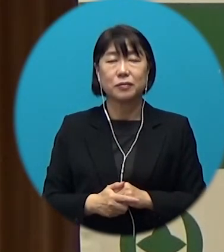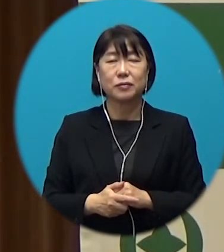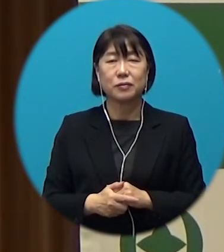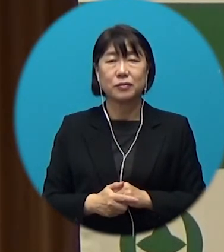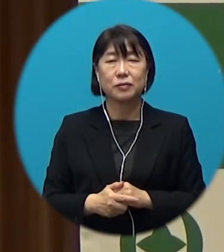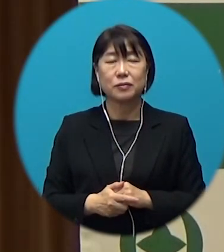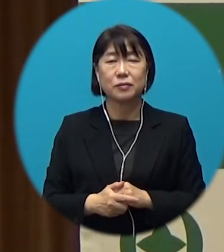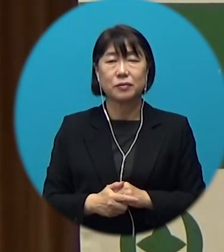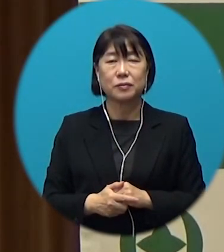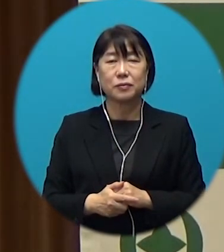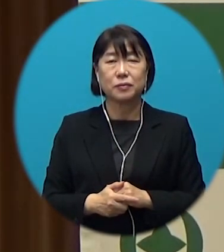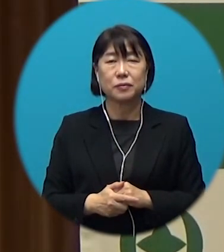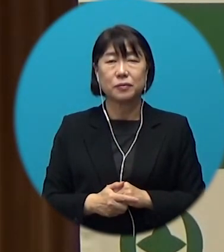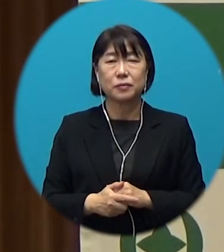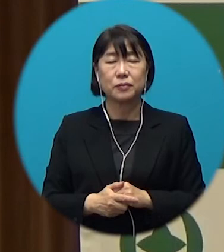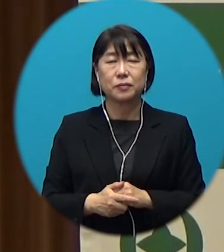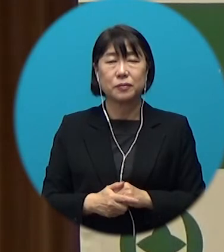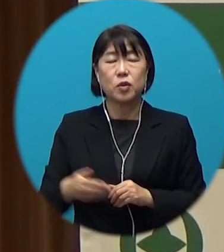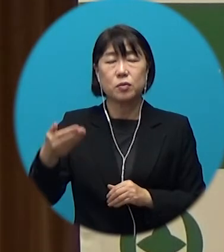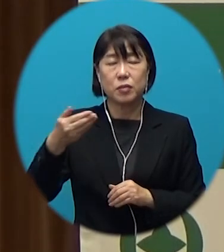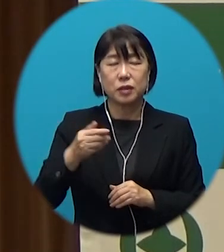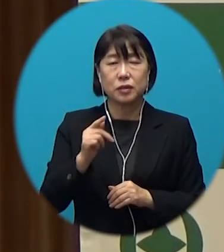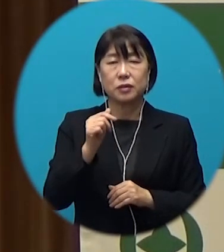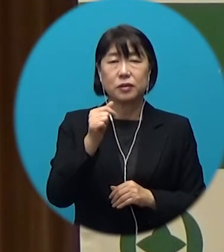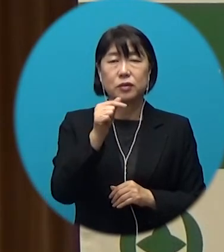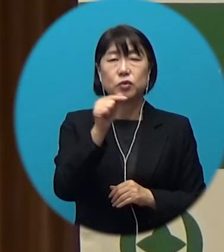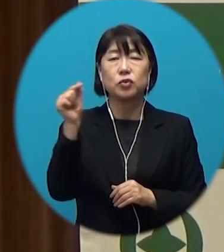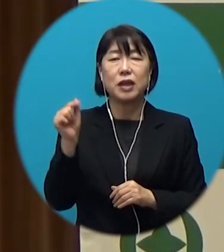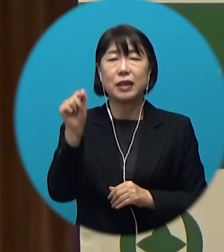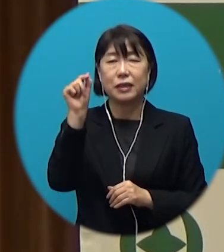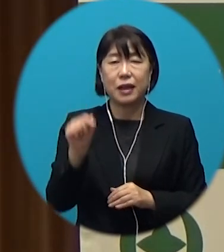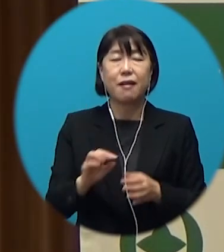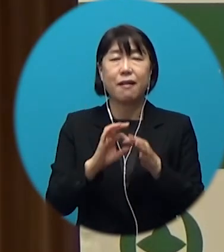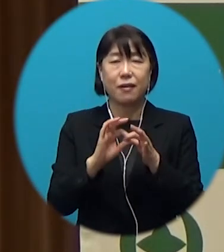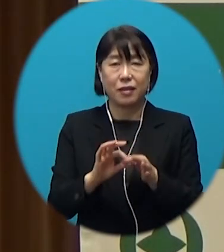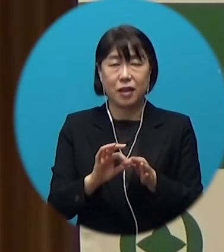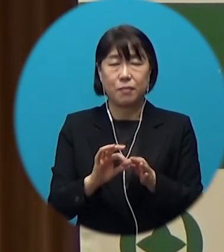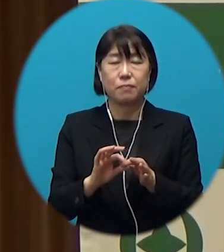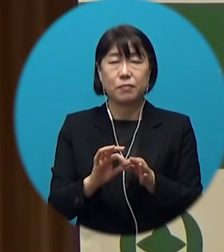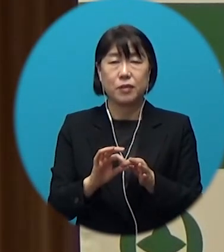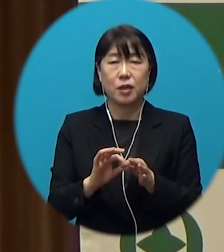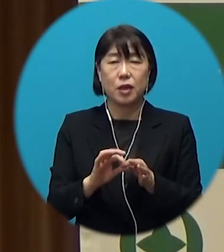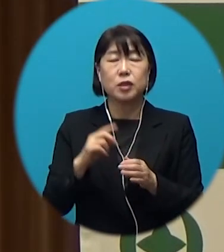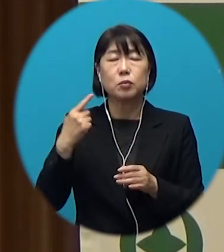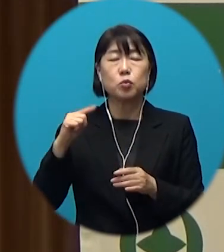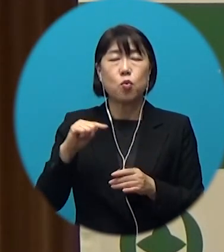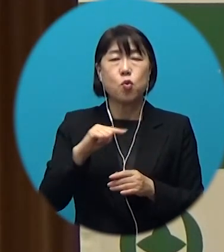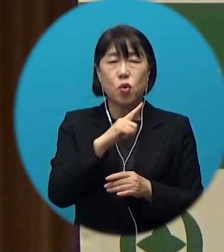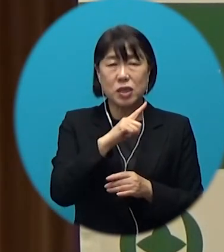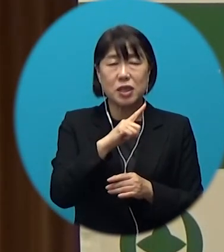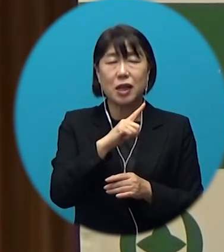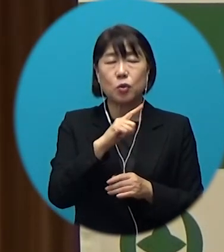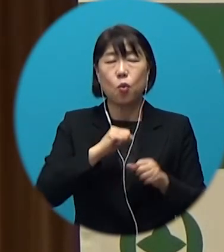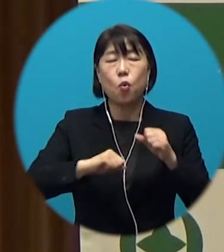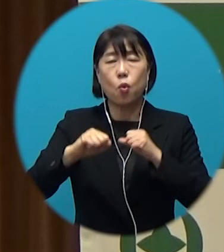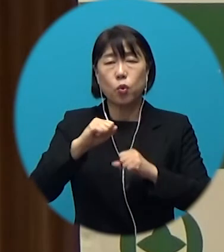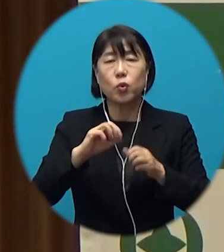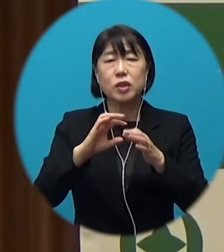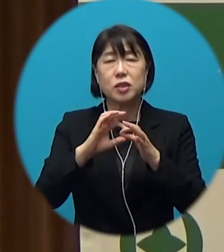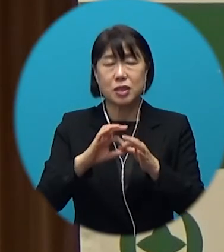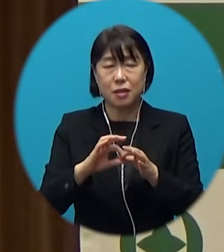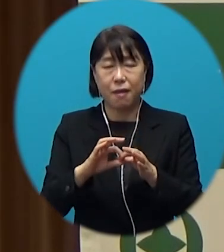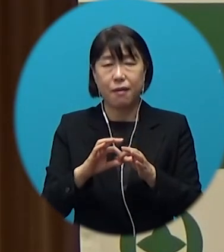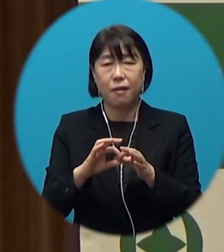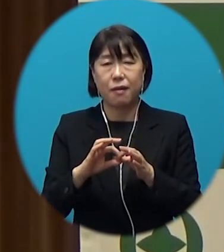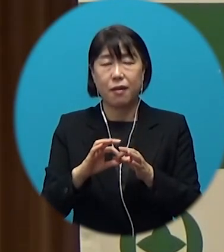あと、ウクライナ関係で2点ですけれども、はい、あの、まあ、そもそもロシア の、 あの一連の行動についての市長 の、 あの個